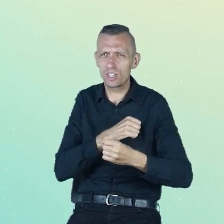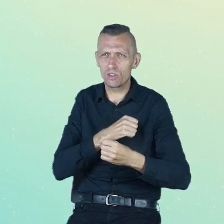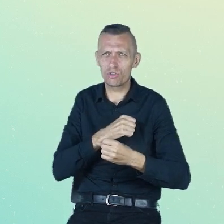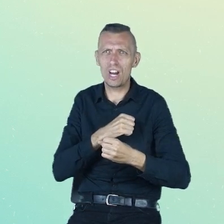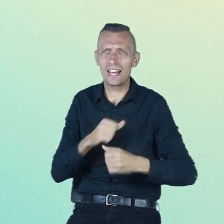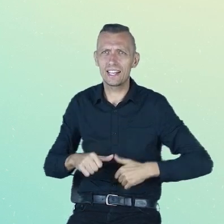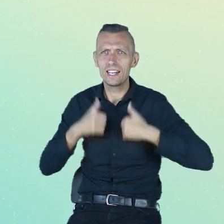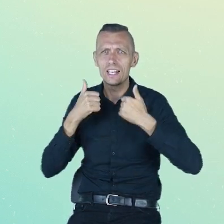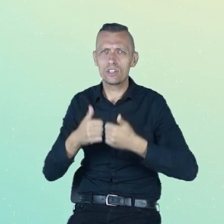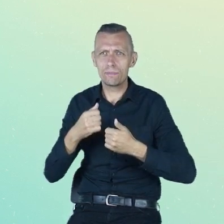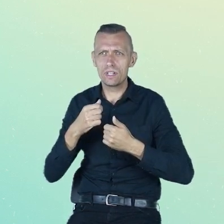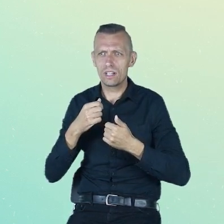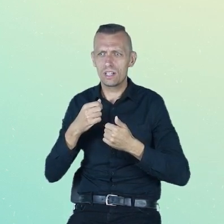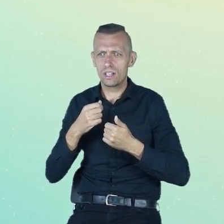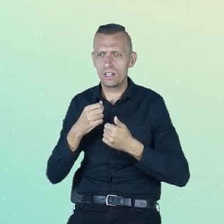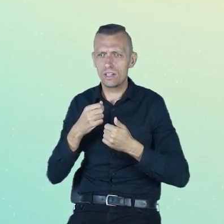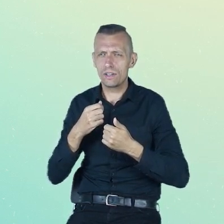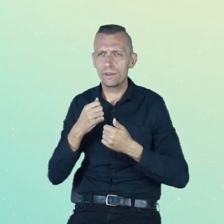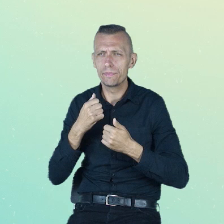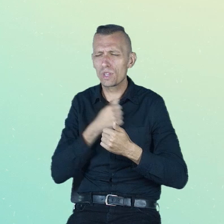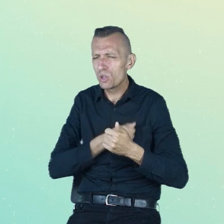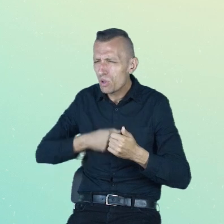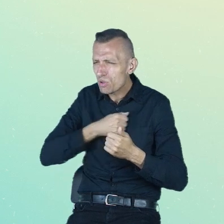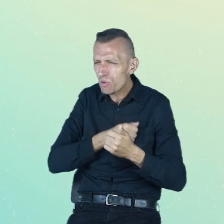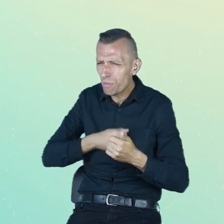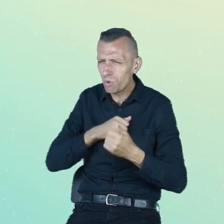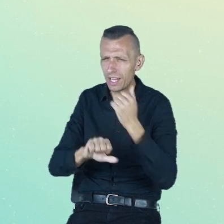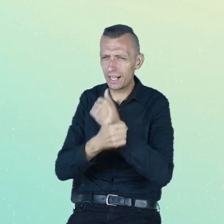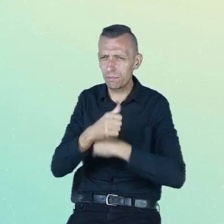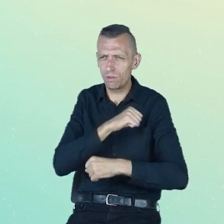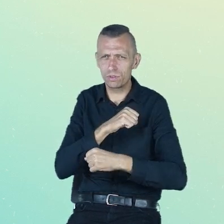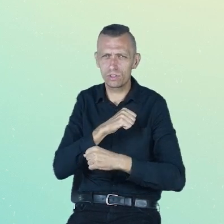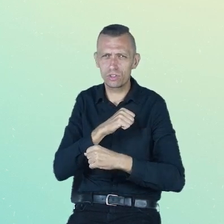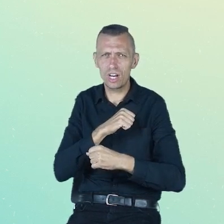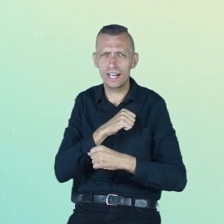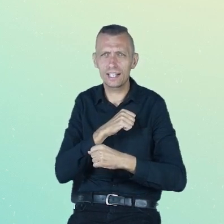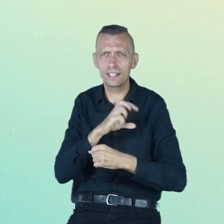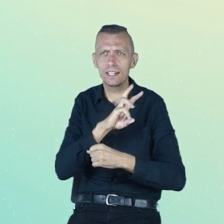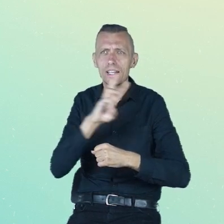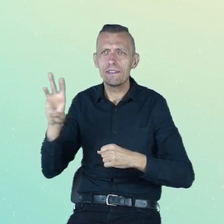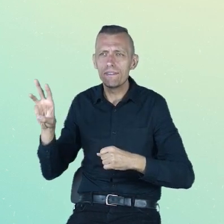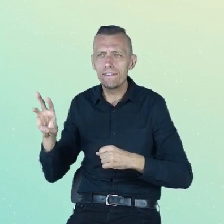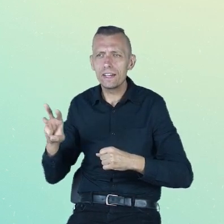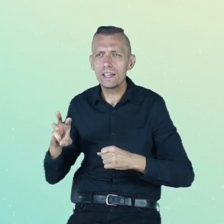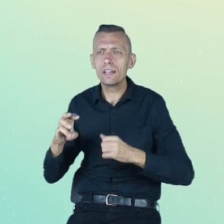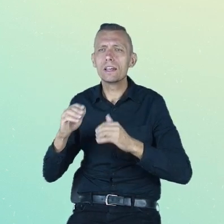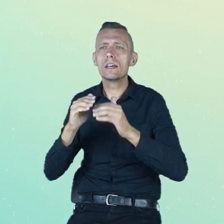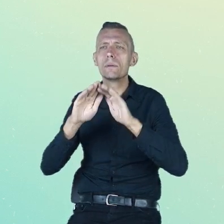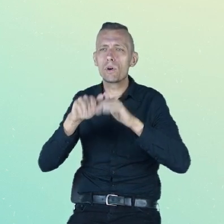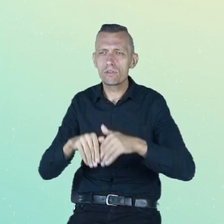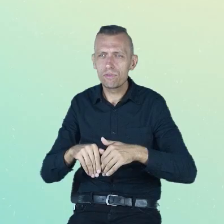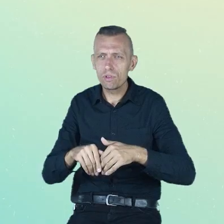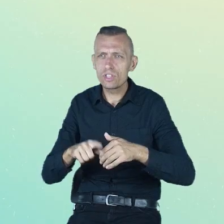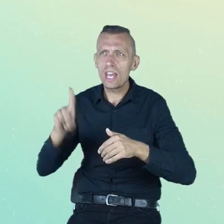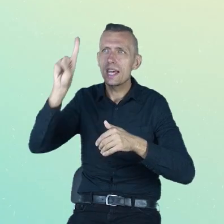przygnębienie. Dajcie, uwaga, dajcie się uniżyć przed Panem, a wywyższy was. Wiecie, w